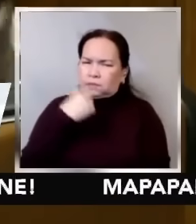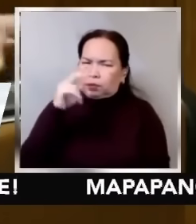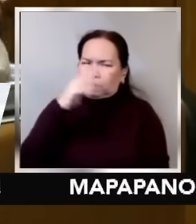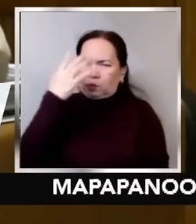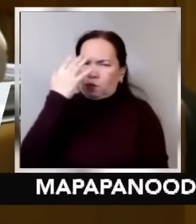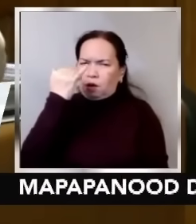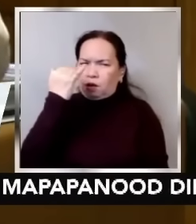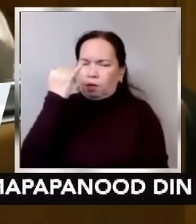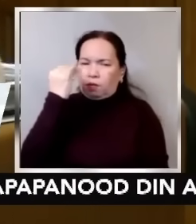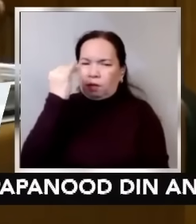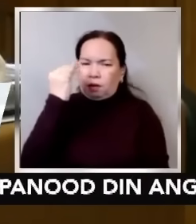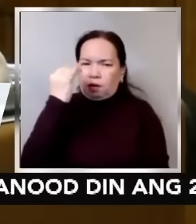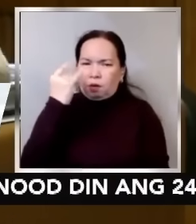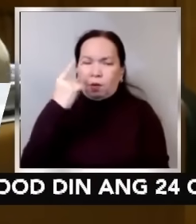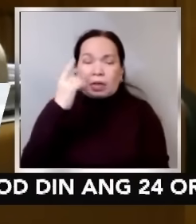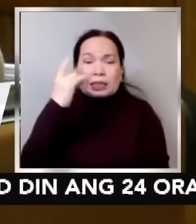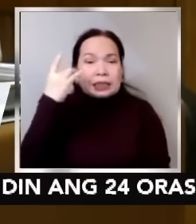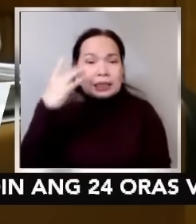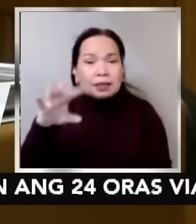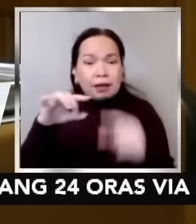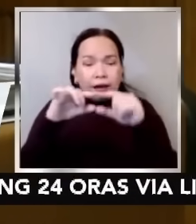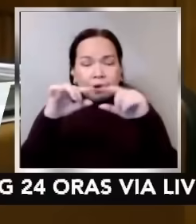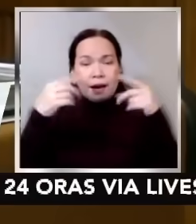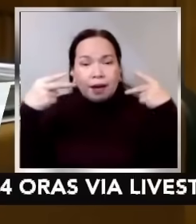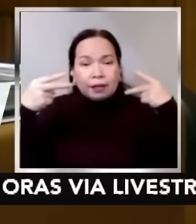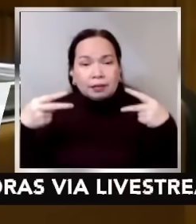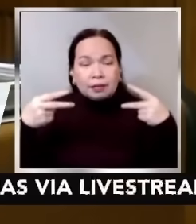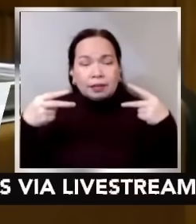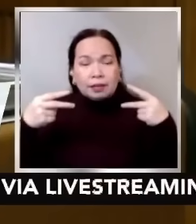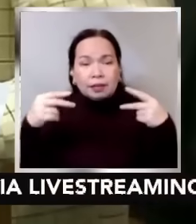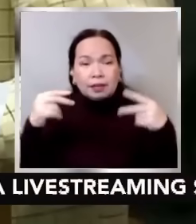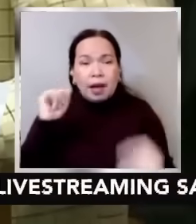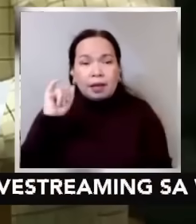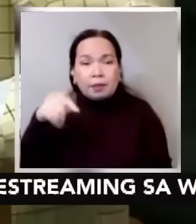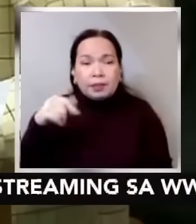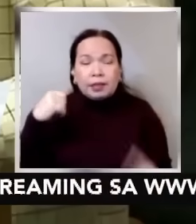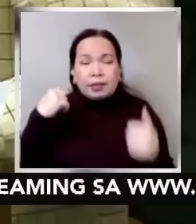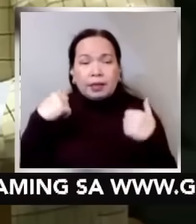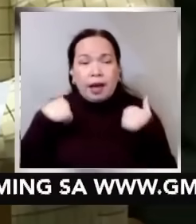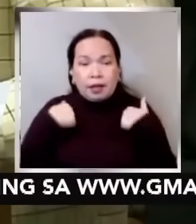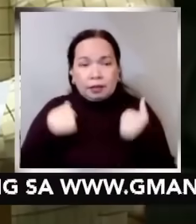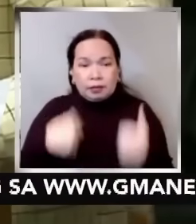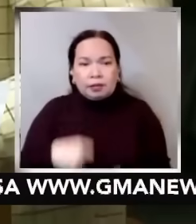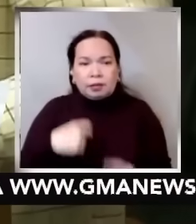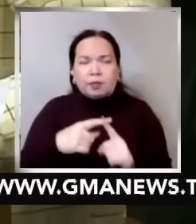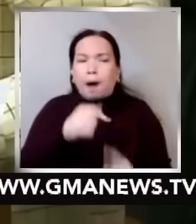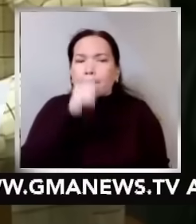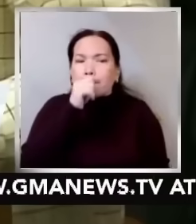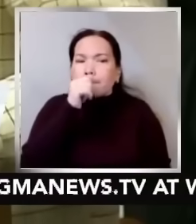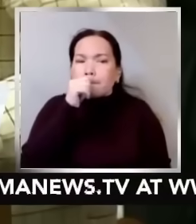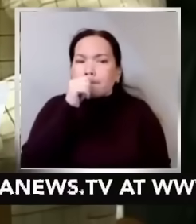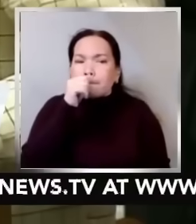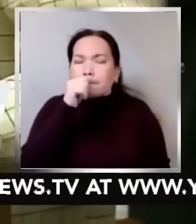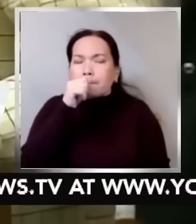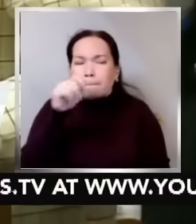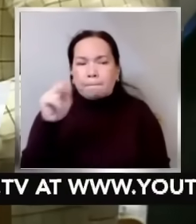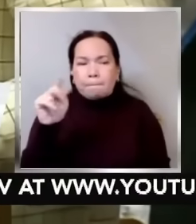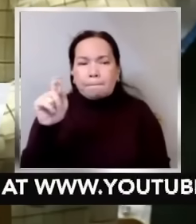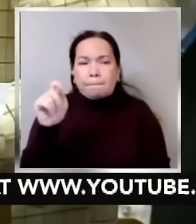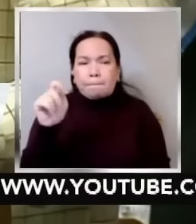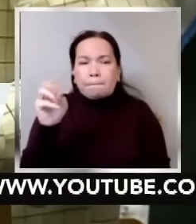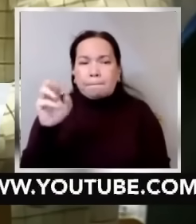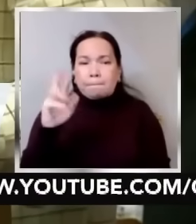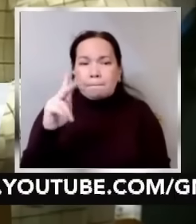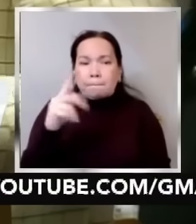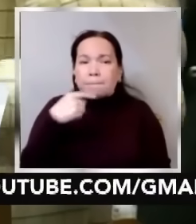gumamit ng iisang IP address at nasa isang private network pa. Paliwanag ng COMELEC dito, gumamit sila ng